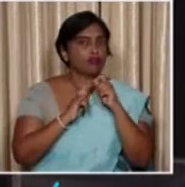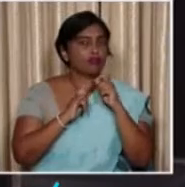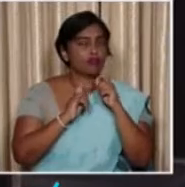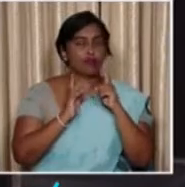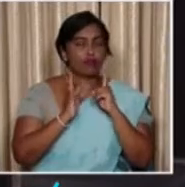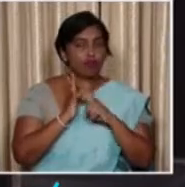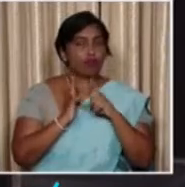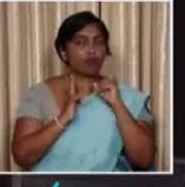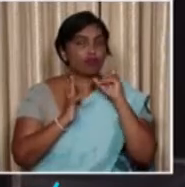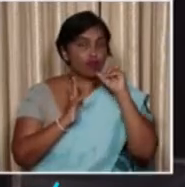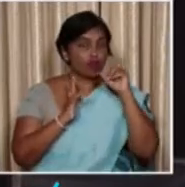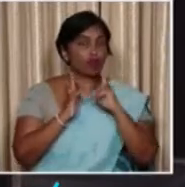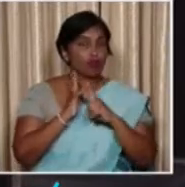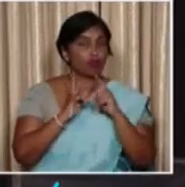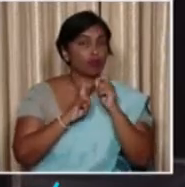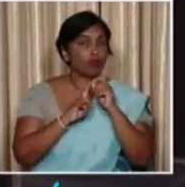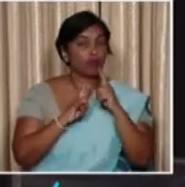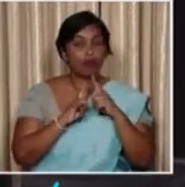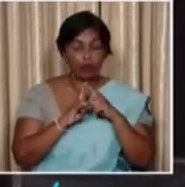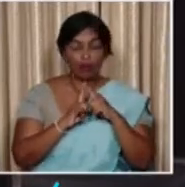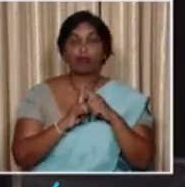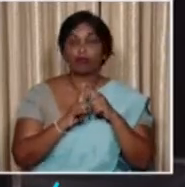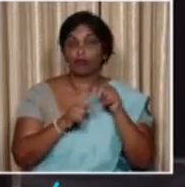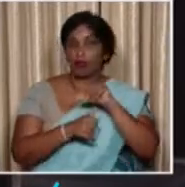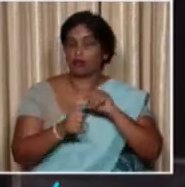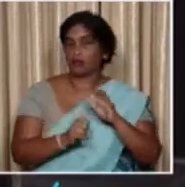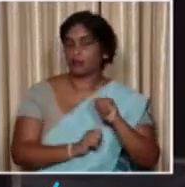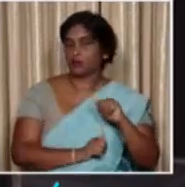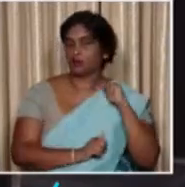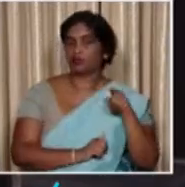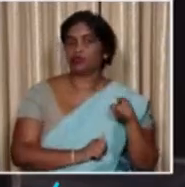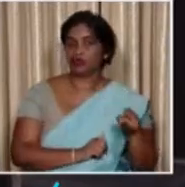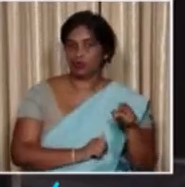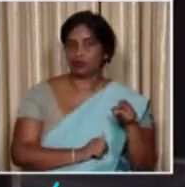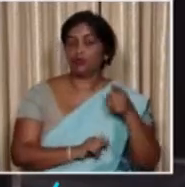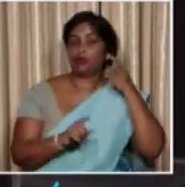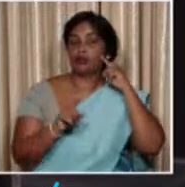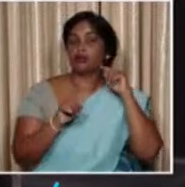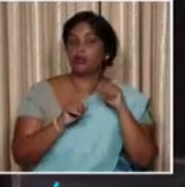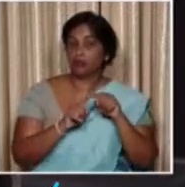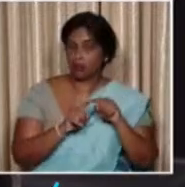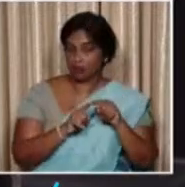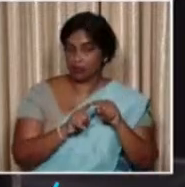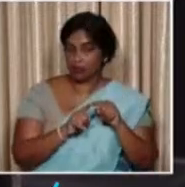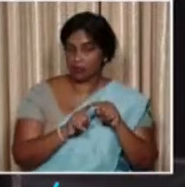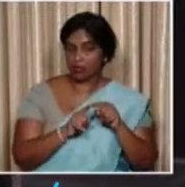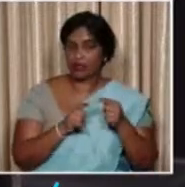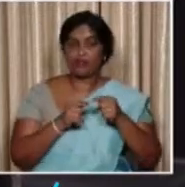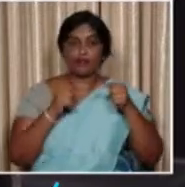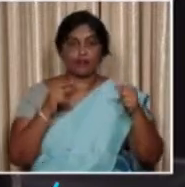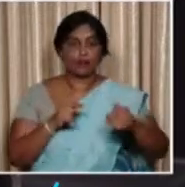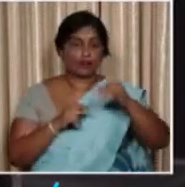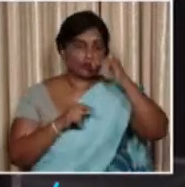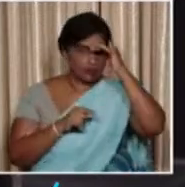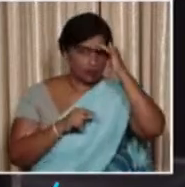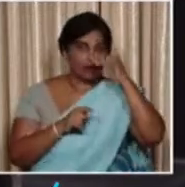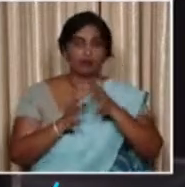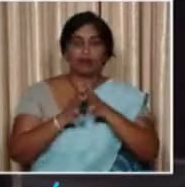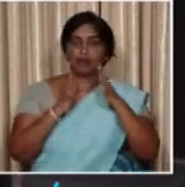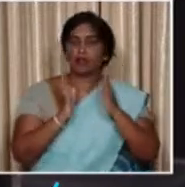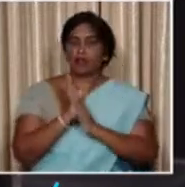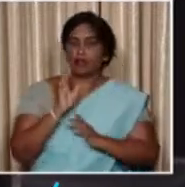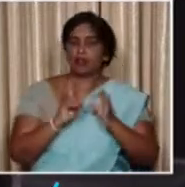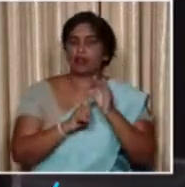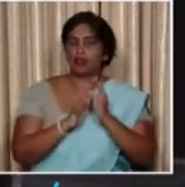මේ විගණනේ සම්බන්ධයෙන් මේට වැඩි ආයතනයක් නැහැනේ. කෝප් එක සම්බන්ධයෙන් විපක්ෂ නායකතුමත් මෙච්චර